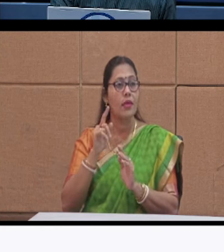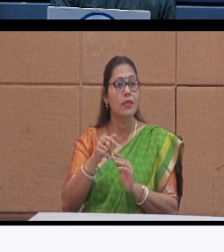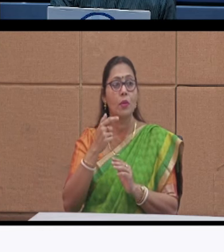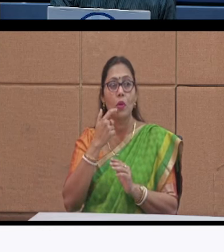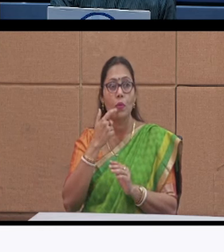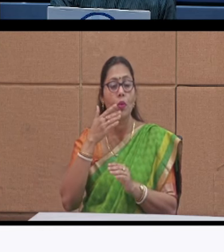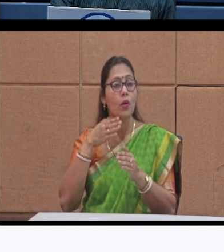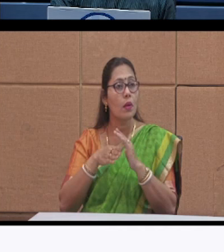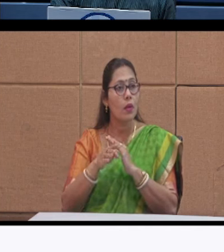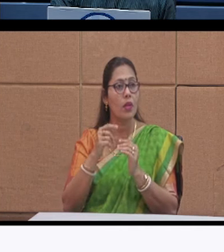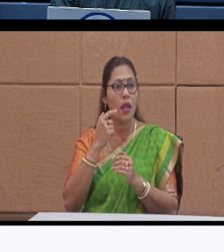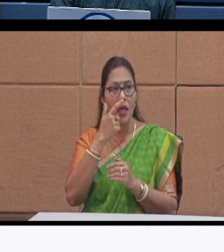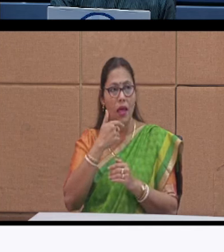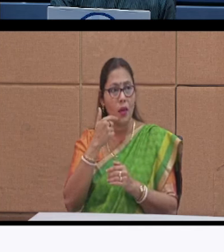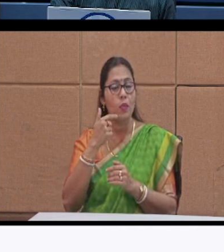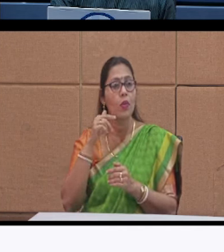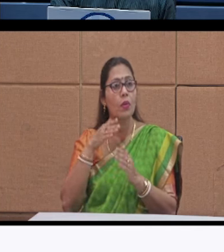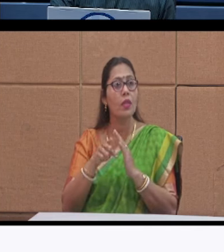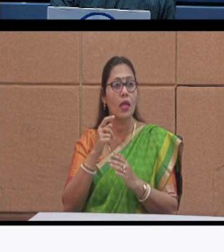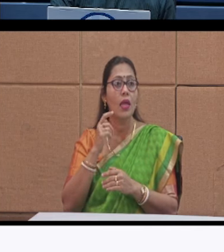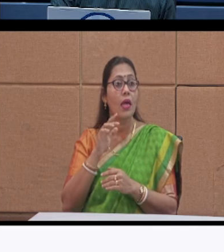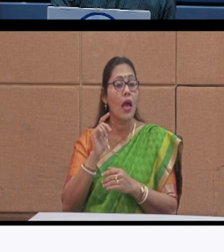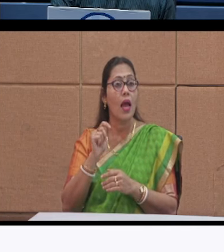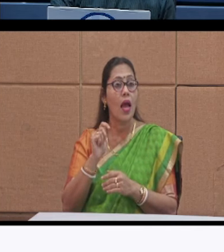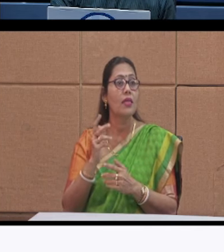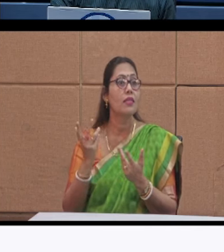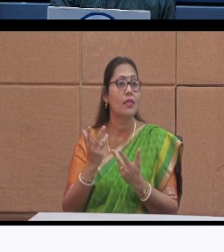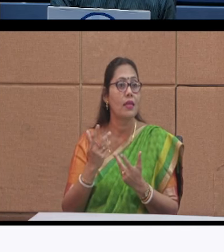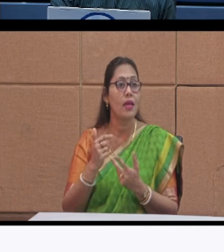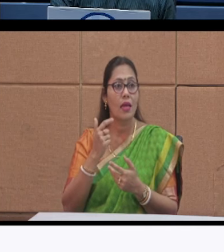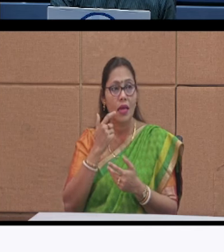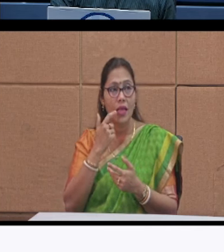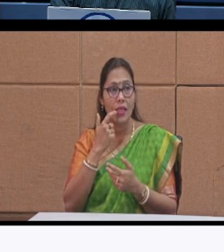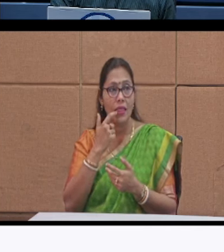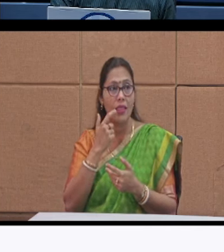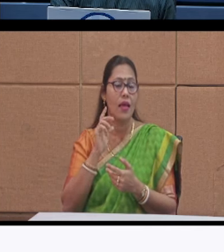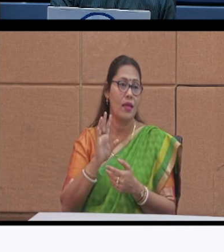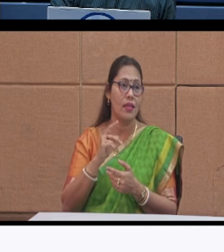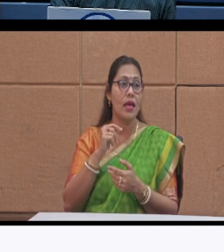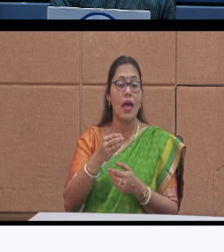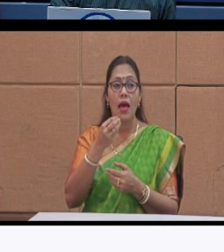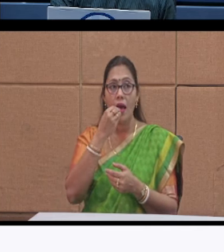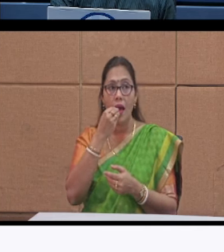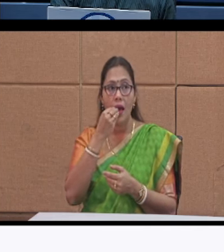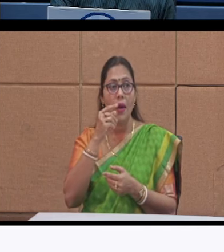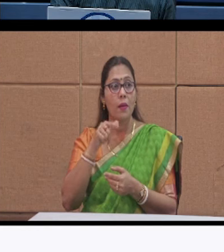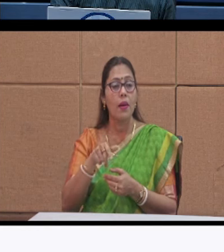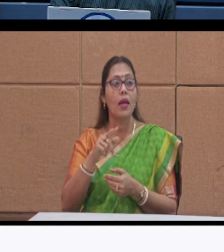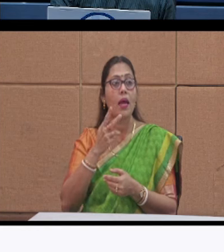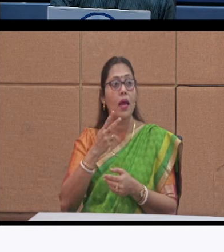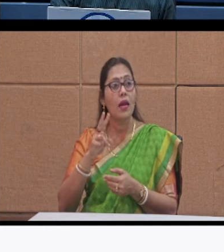জল মেশানো ছাড়া প্রধান যে কাজটি হয় তা হলো এই খাদ্যকে